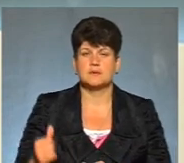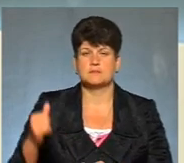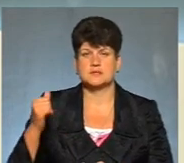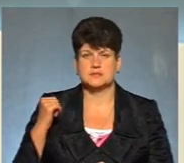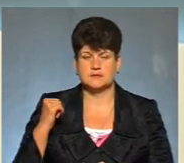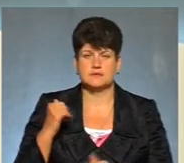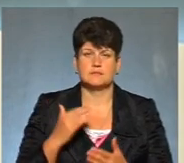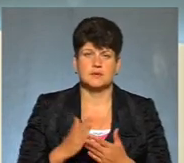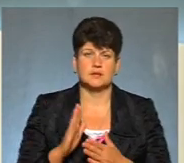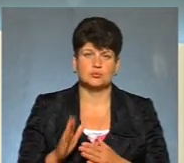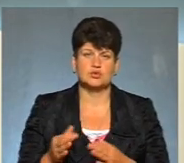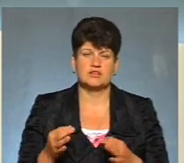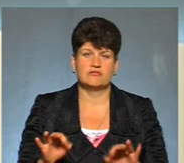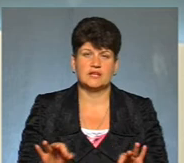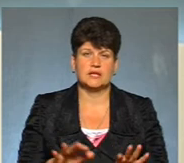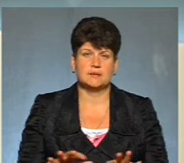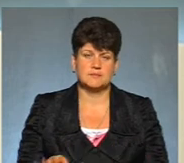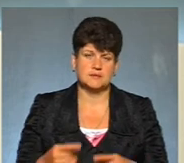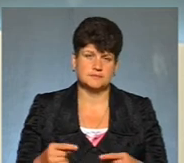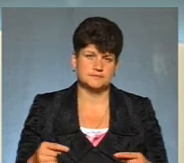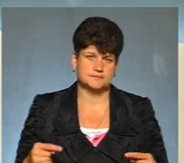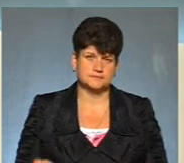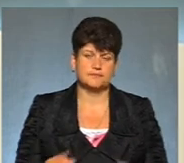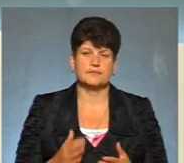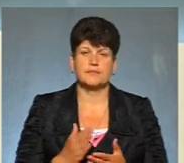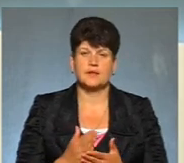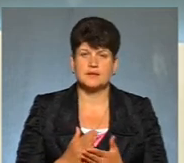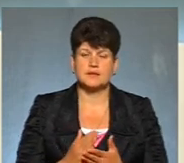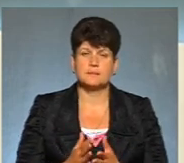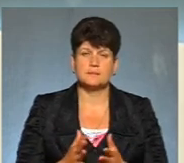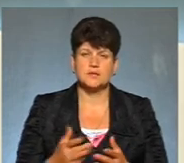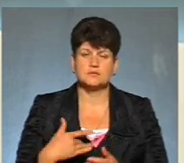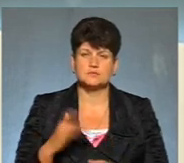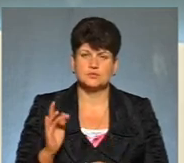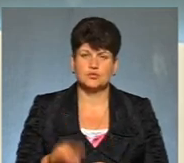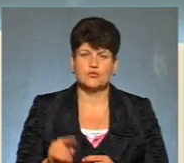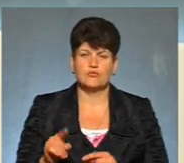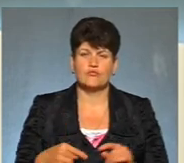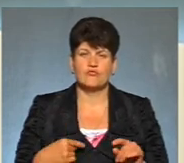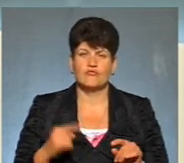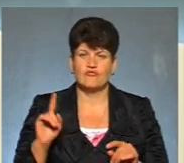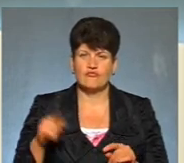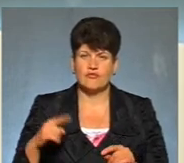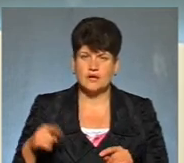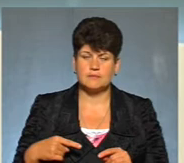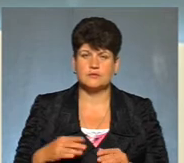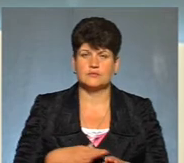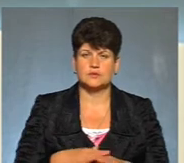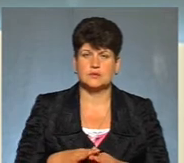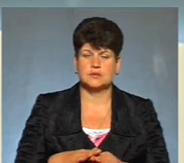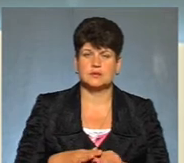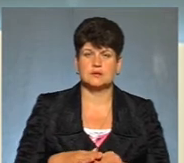має бути вільне місце і тому подібне. Є більш жорсткі вимоги щодо дотримання площі